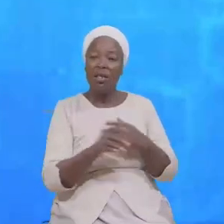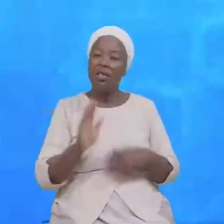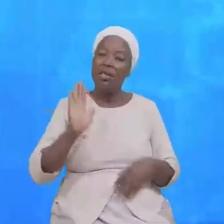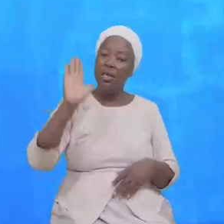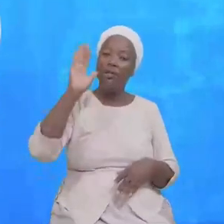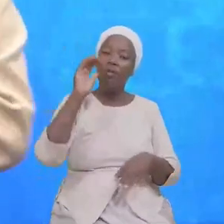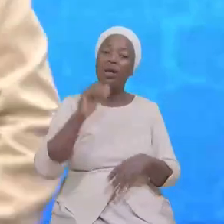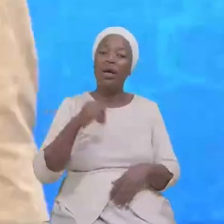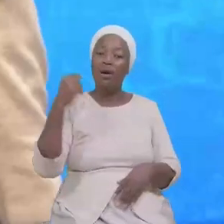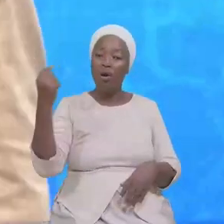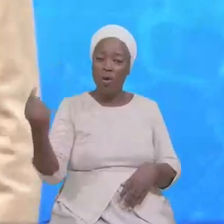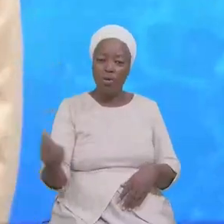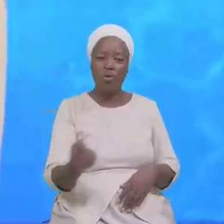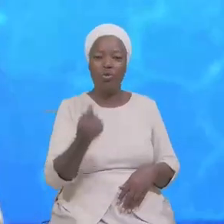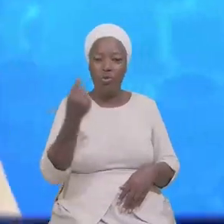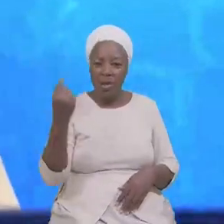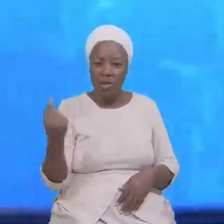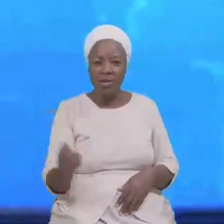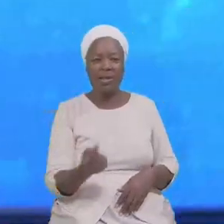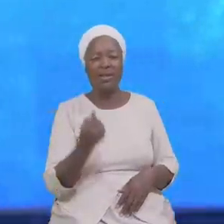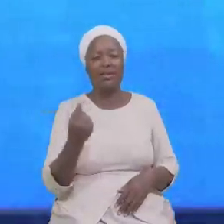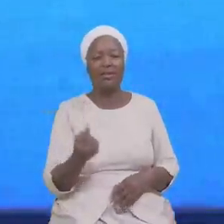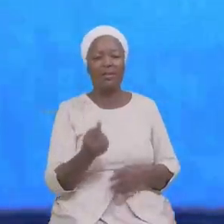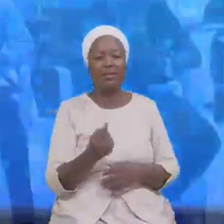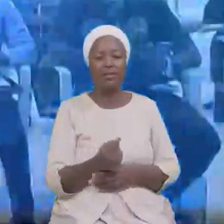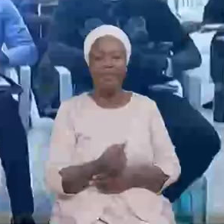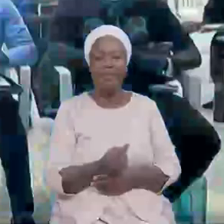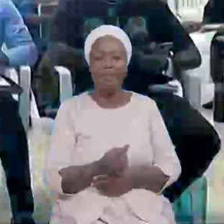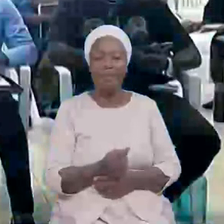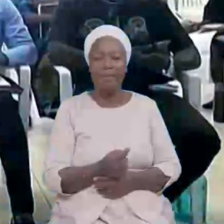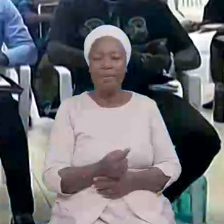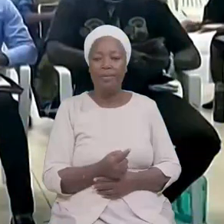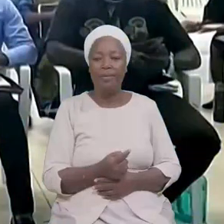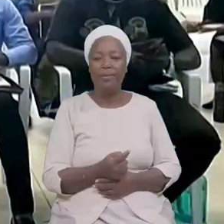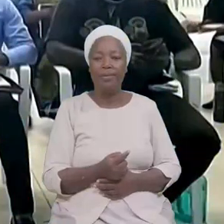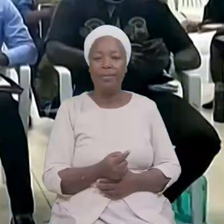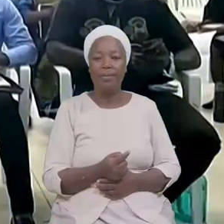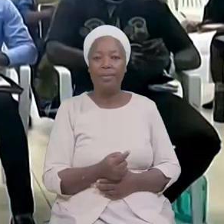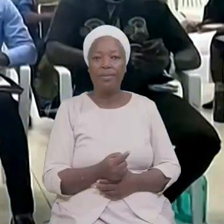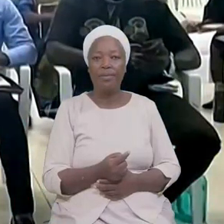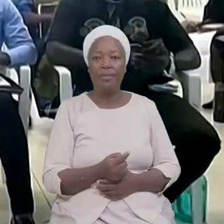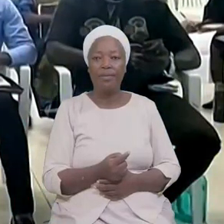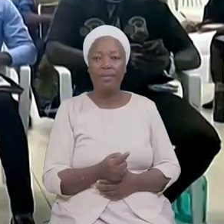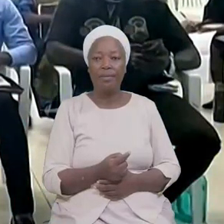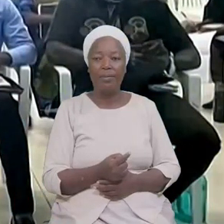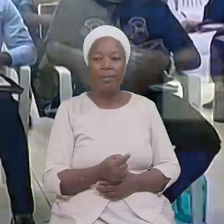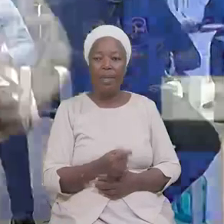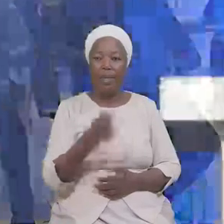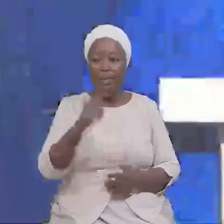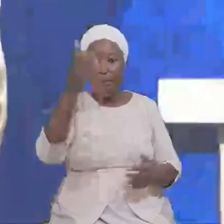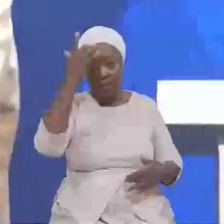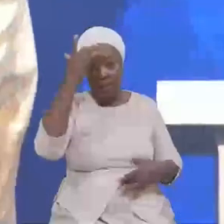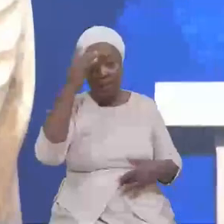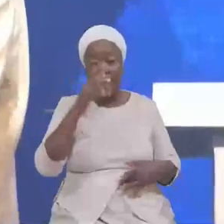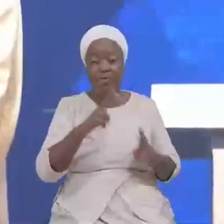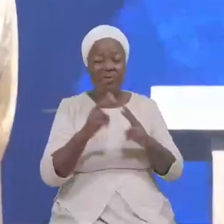Vous êtes dans une fosse, dans la prison, et vous voulez la liberté, la libération. Vous levez les yeux, vous lui faites la confiance.